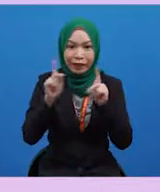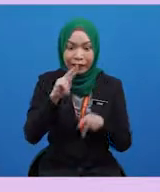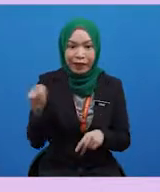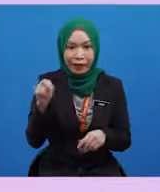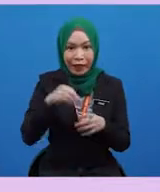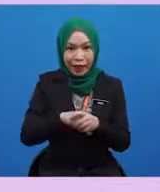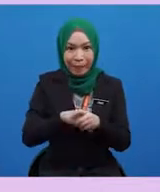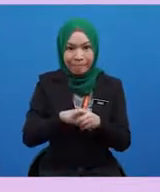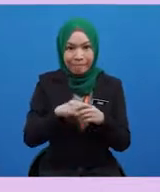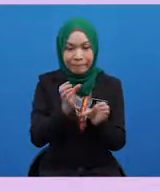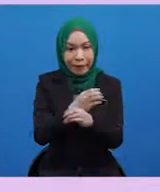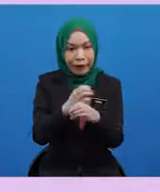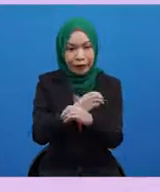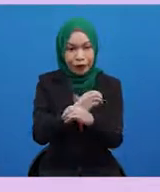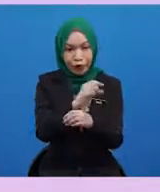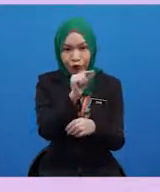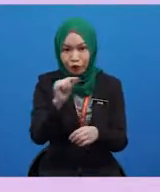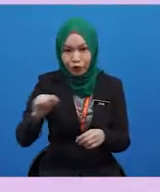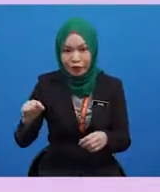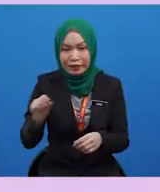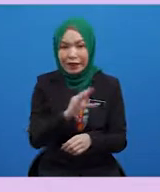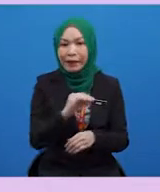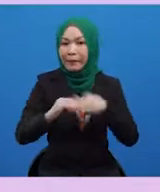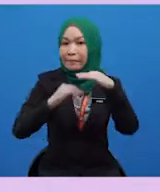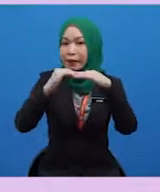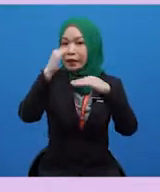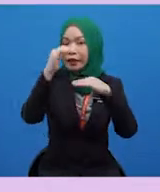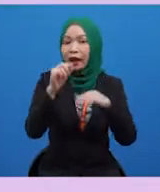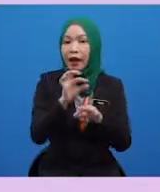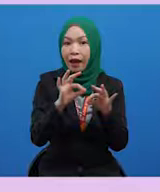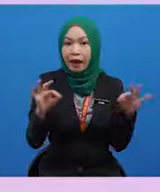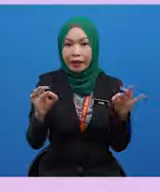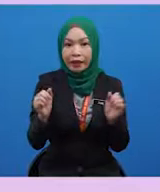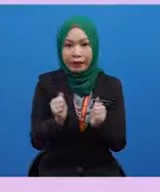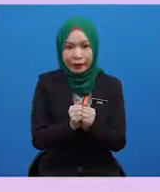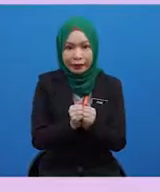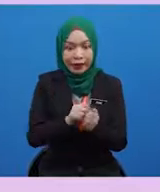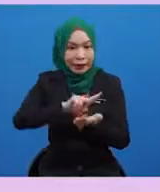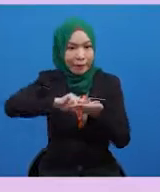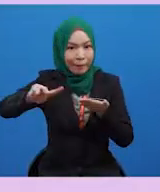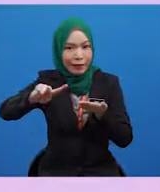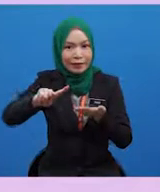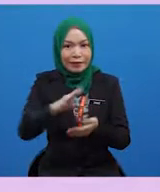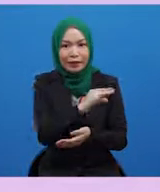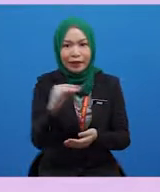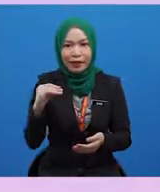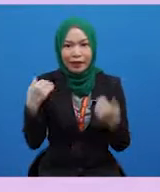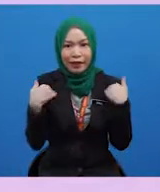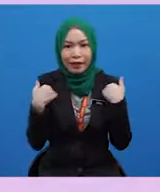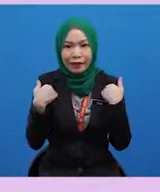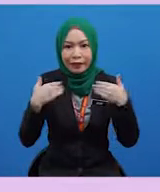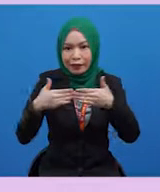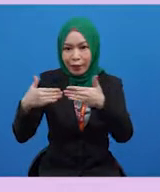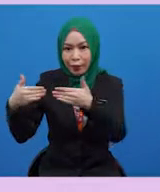penulisan. Ayat dibina dan disusun dengan kemas dan kait-mengait dari segi tata bahasa dan